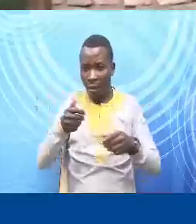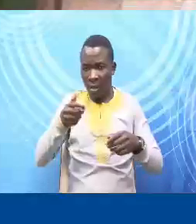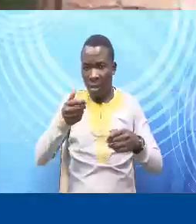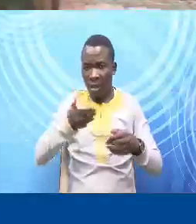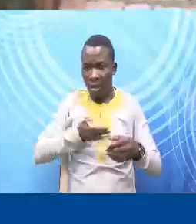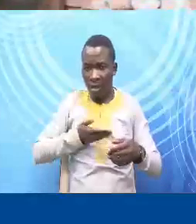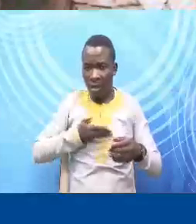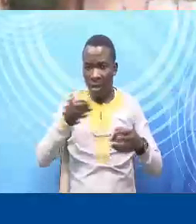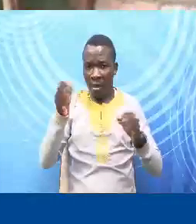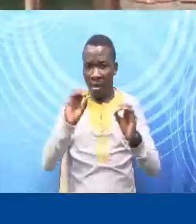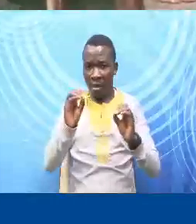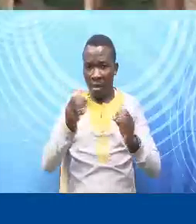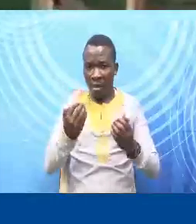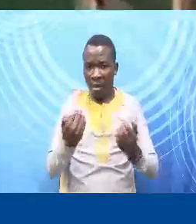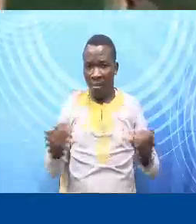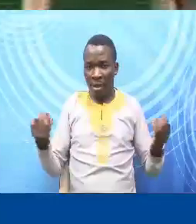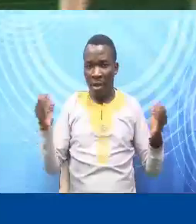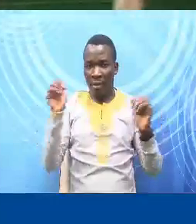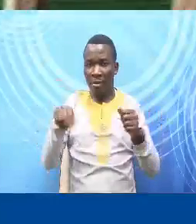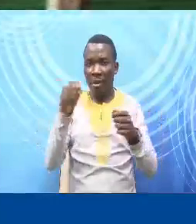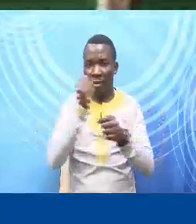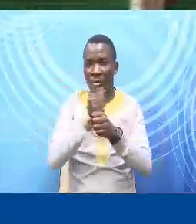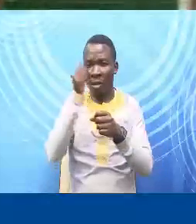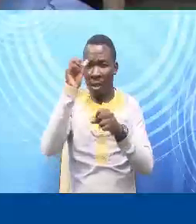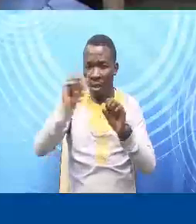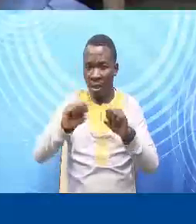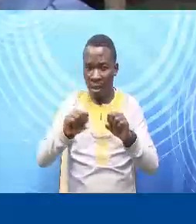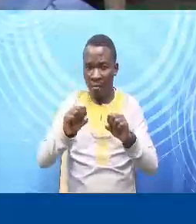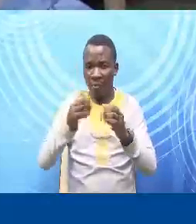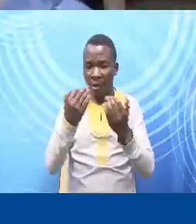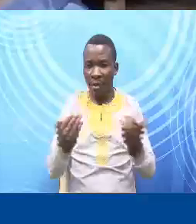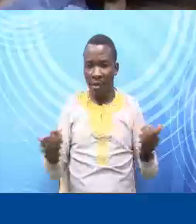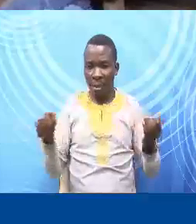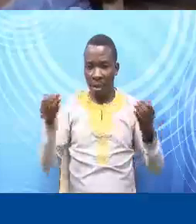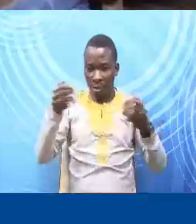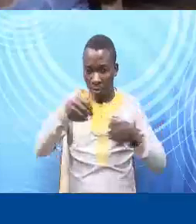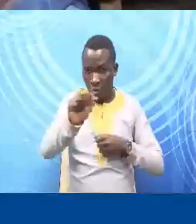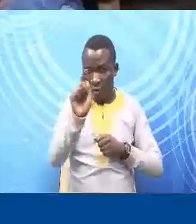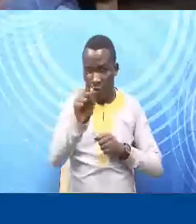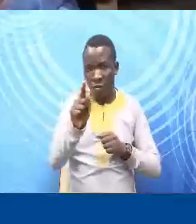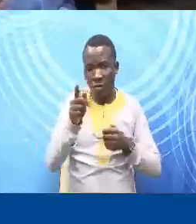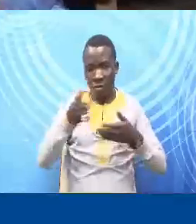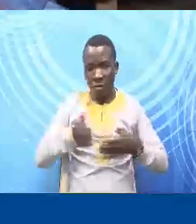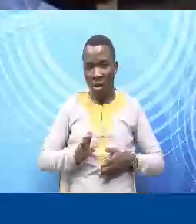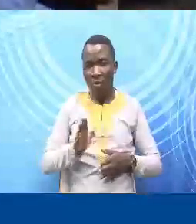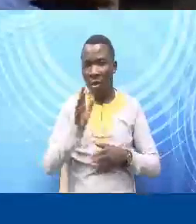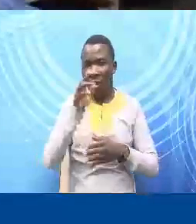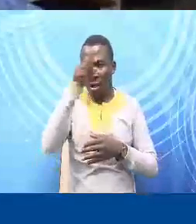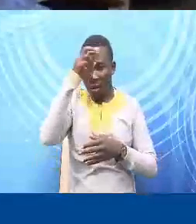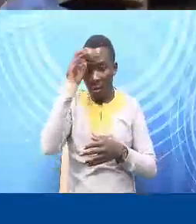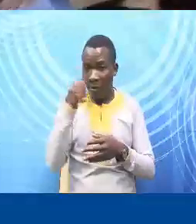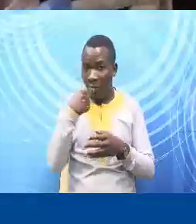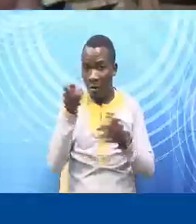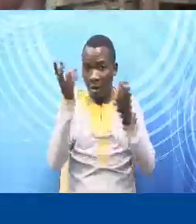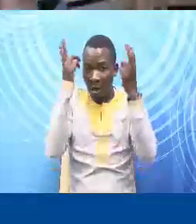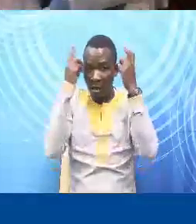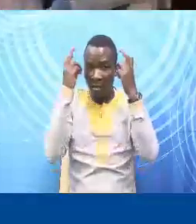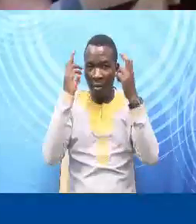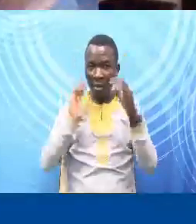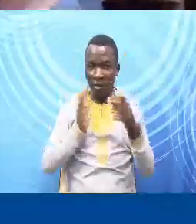abana ruba rushobora kugirira nabi abana b'urwabyaye. Niyo mpamvu nk'uko twababwiye ko inkwavu zacu ari